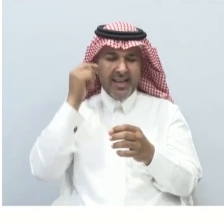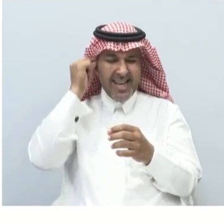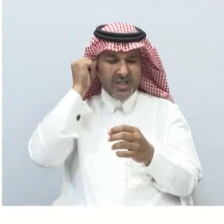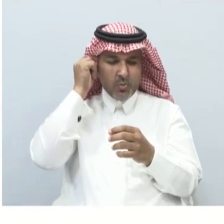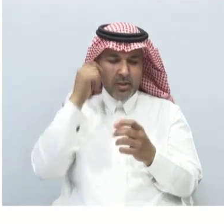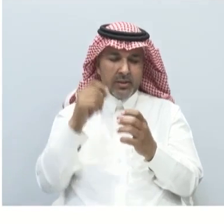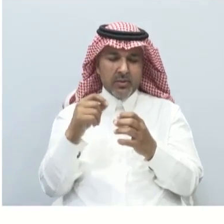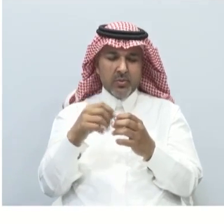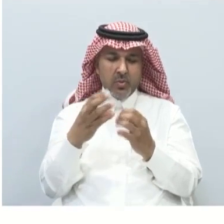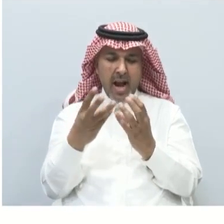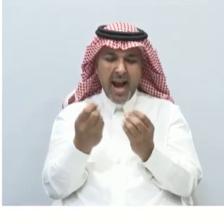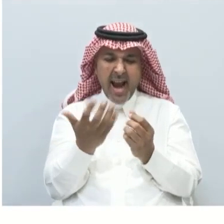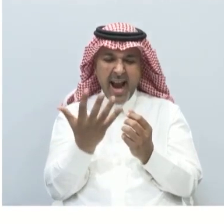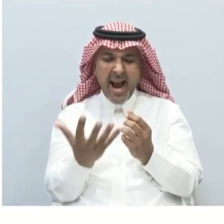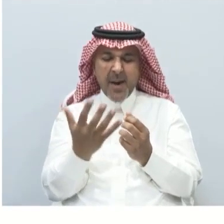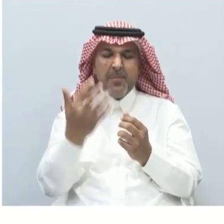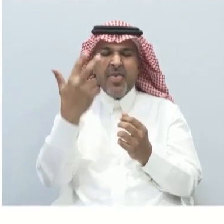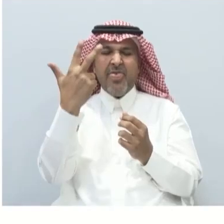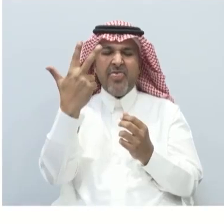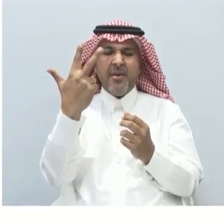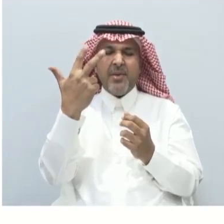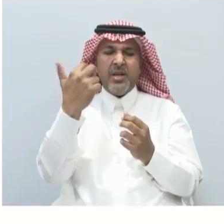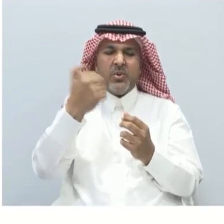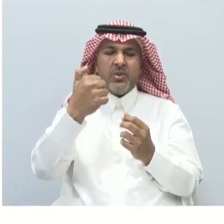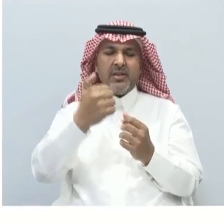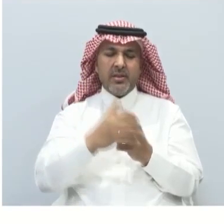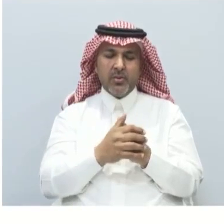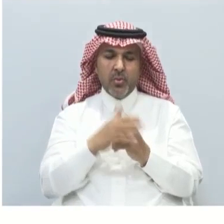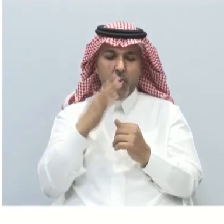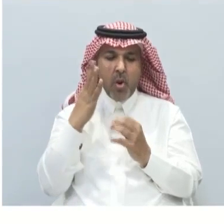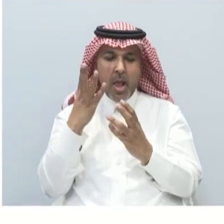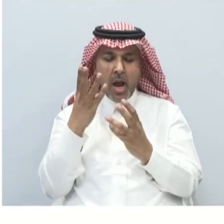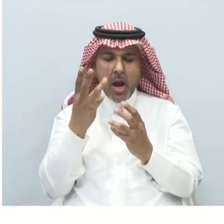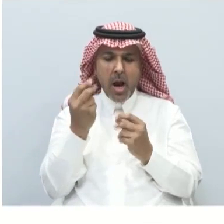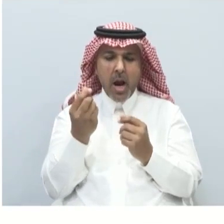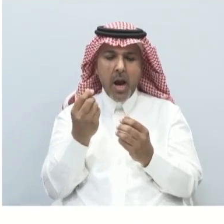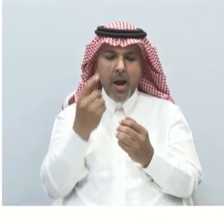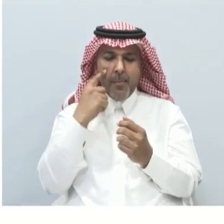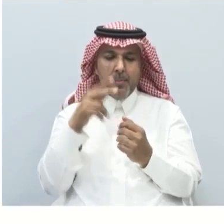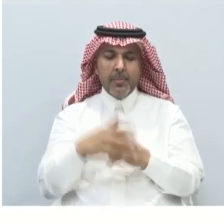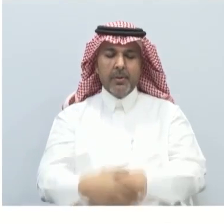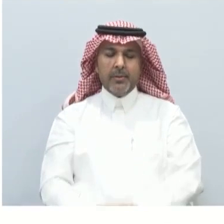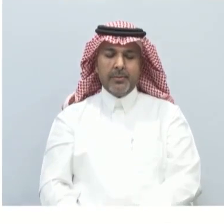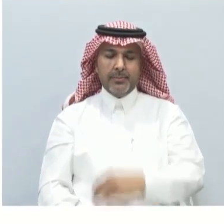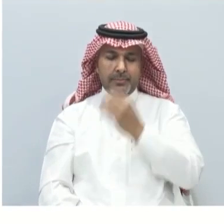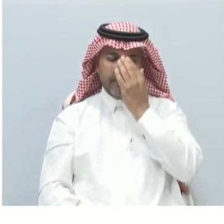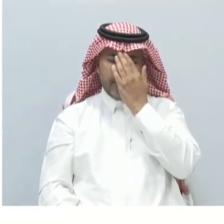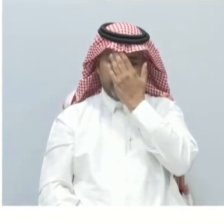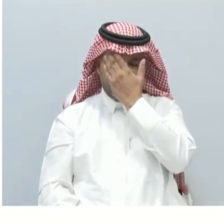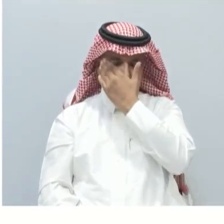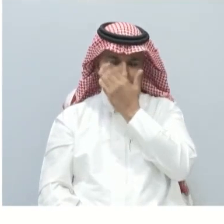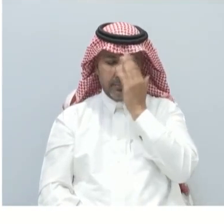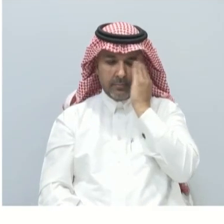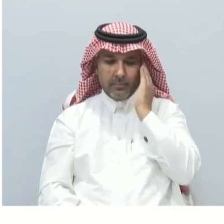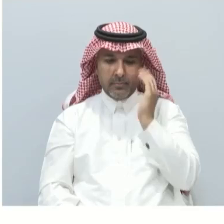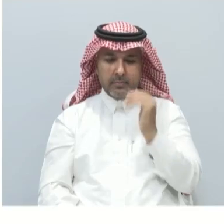68 مللي جرام قال لك اوجد معادله اسيه تمثل كميه الكافيين المتبقيه في جسم شخص يافع بعد شربه كوبا من